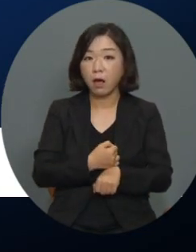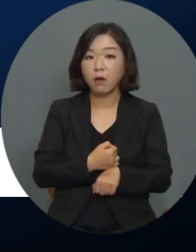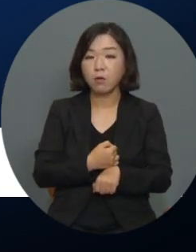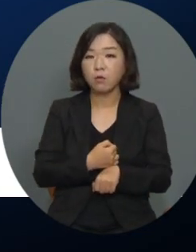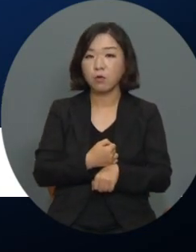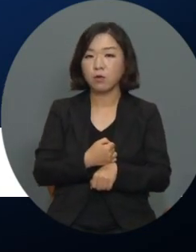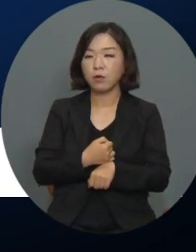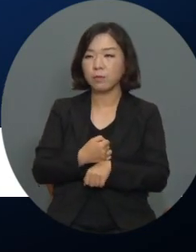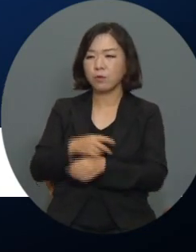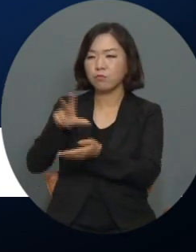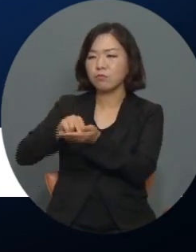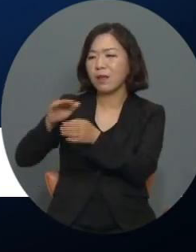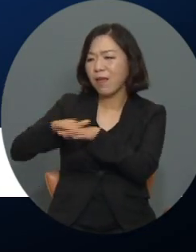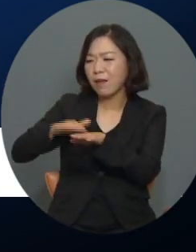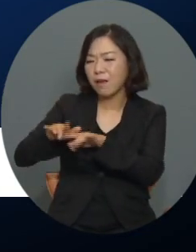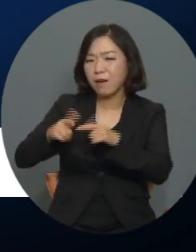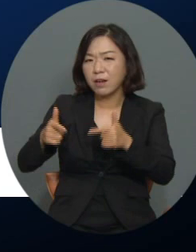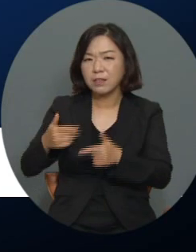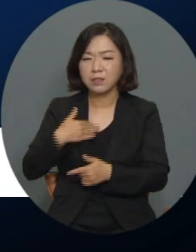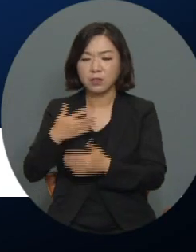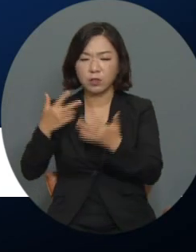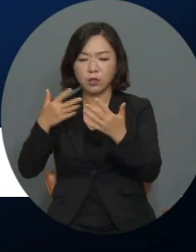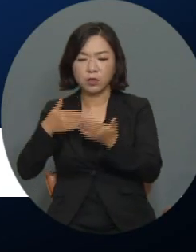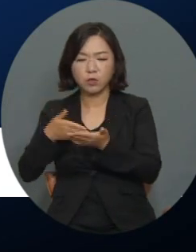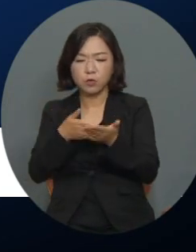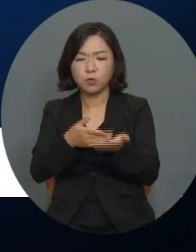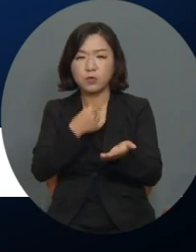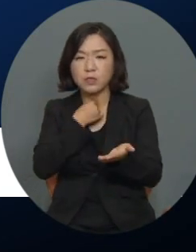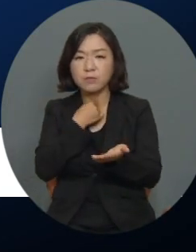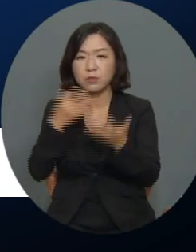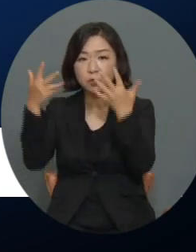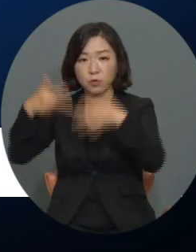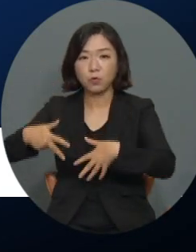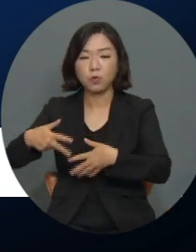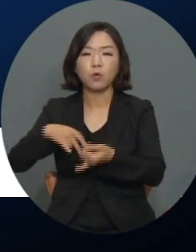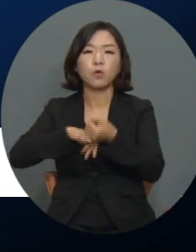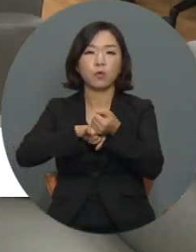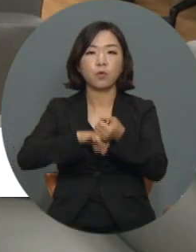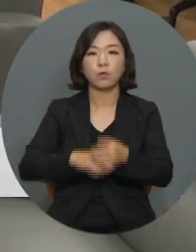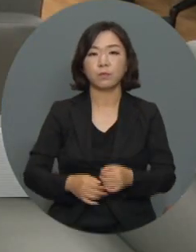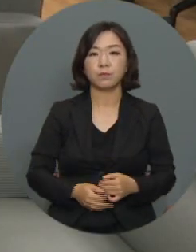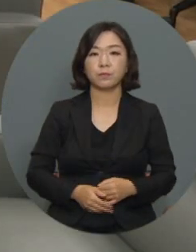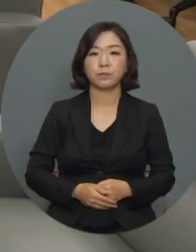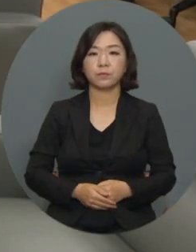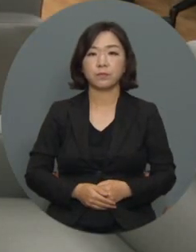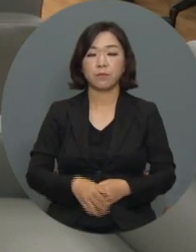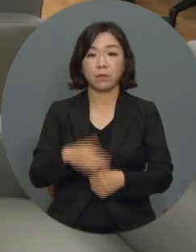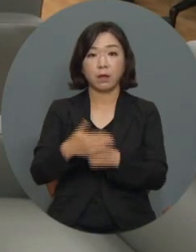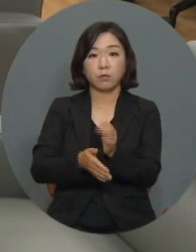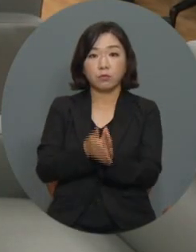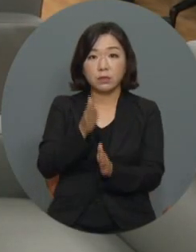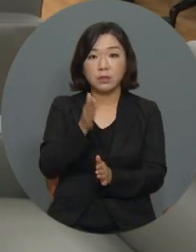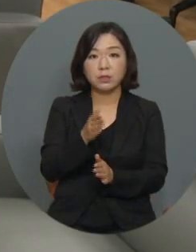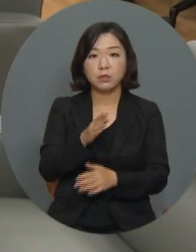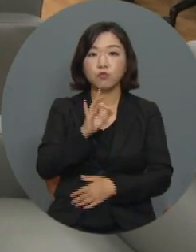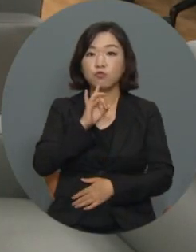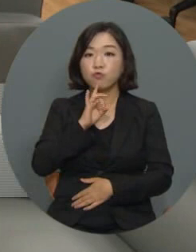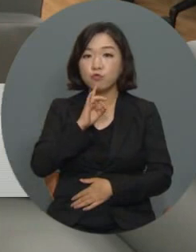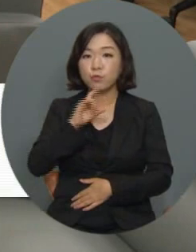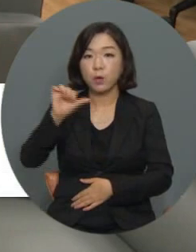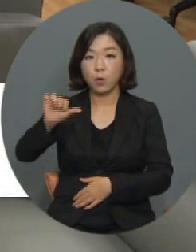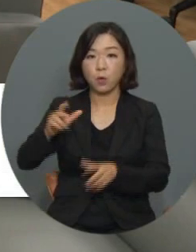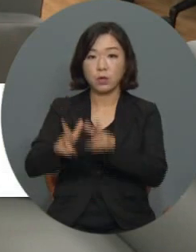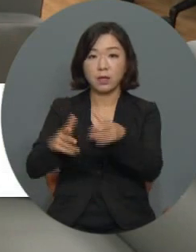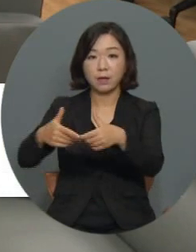오전 무적이 농어의 성이 어 받아들이는 것이 좀 주소 껌도 대구시는 했던 구미 오산 당이